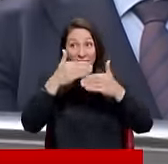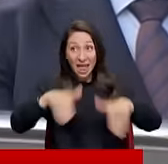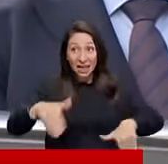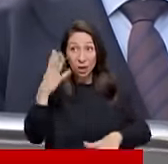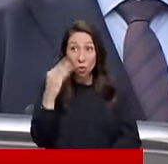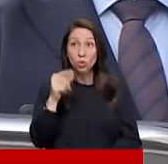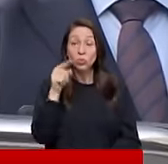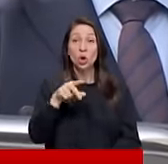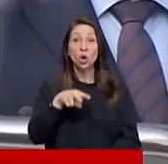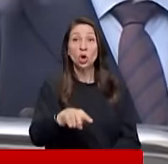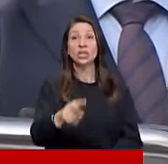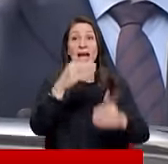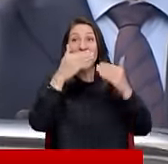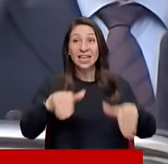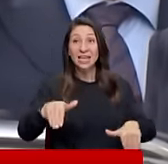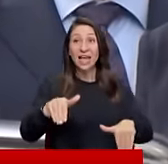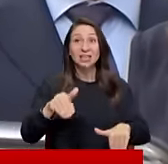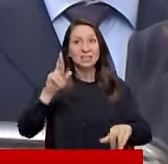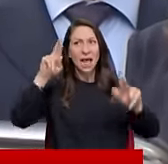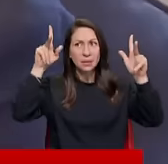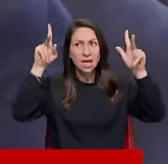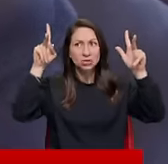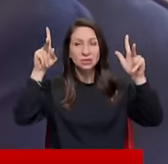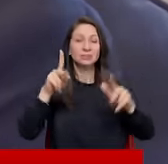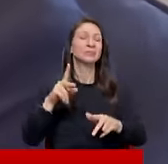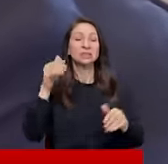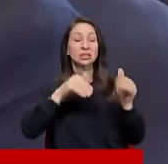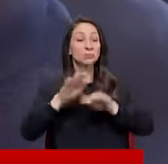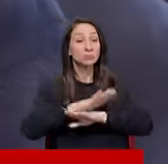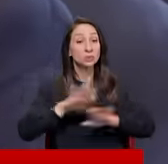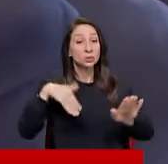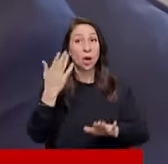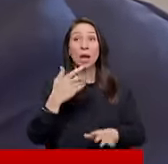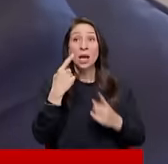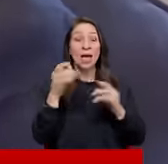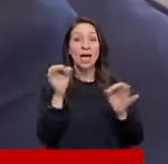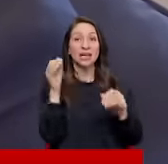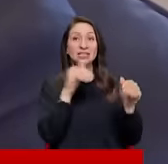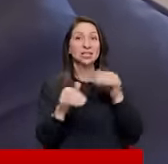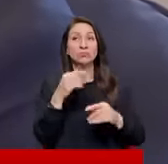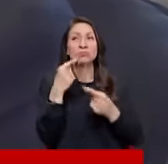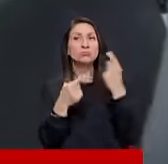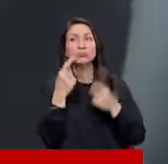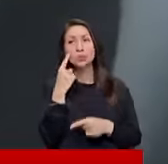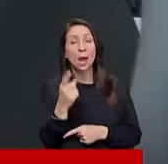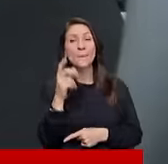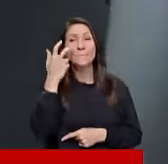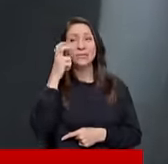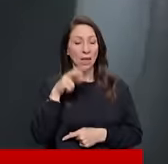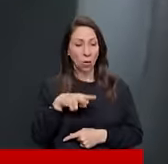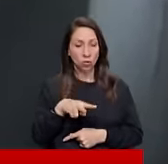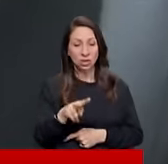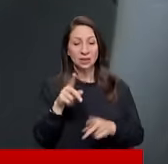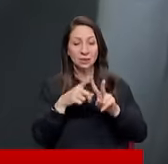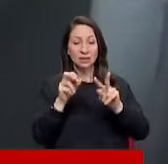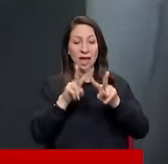olur. Bu yolda engel tanımayacağız. Seçimin ardından gündeme gelen erken seçim çağrıları içinde Manisa yolunda